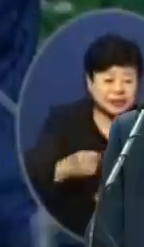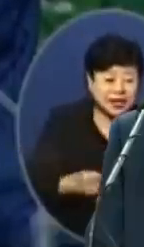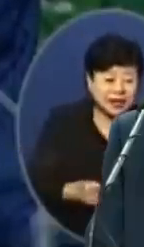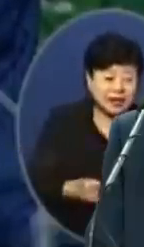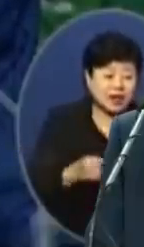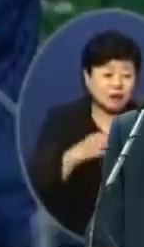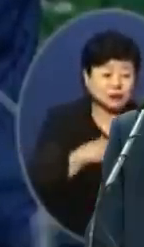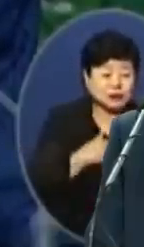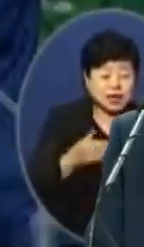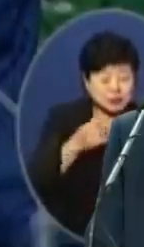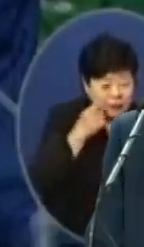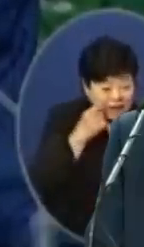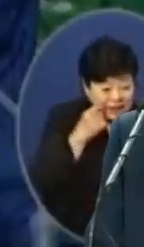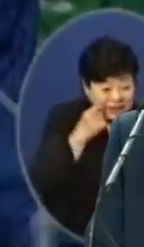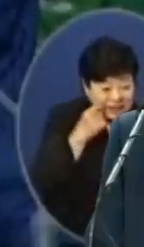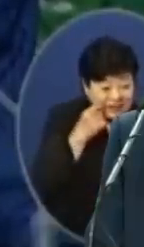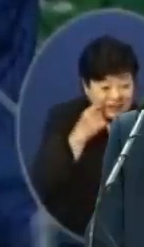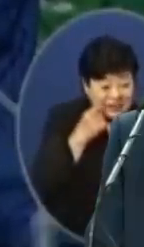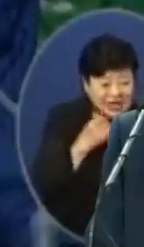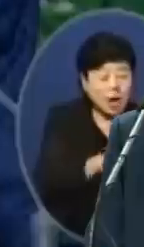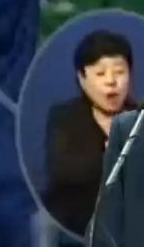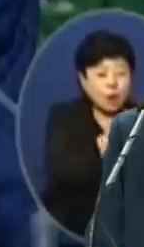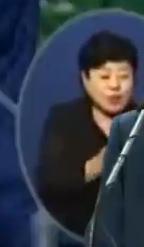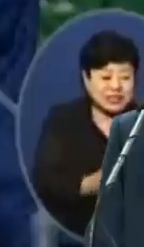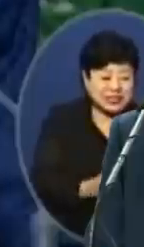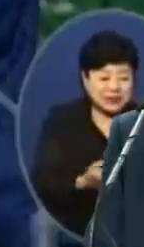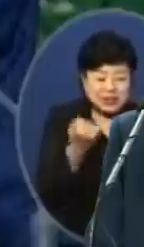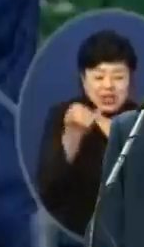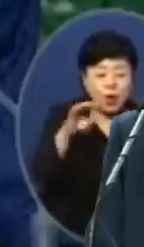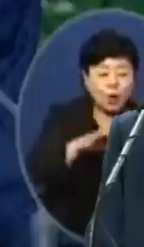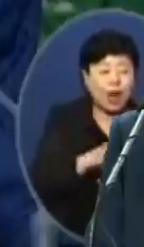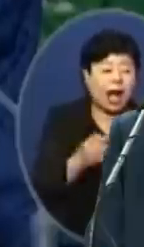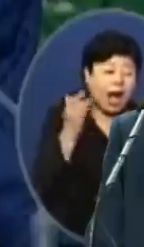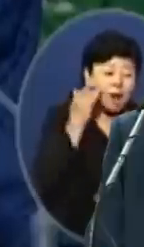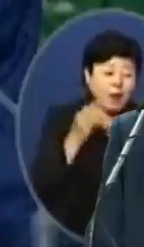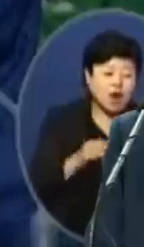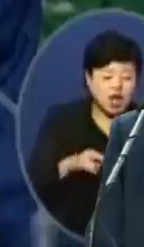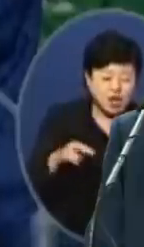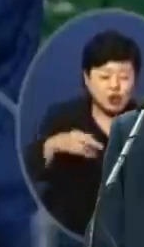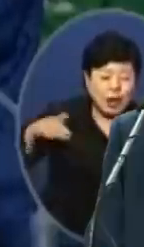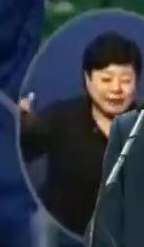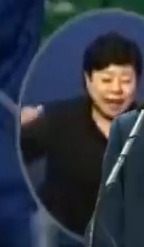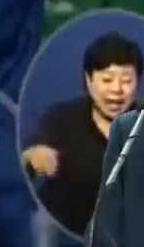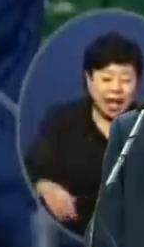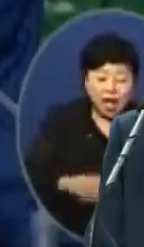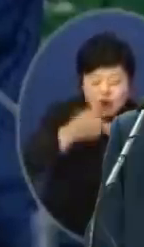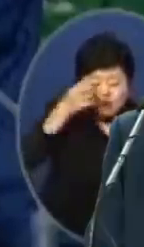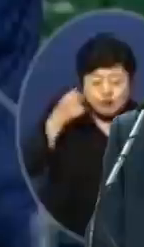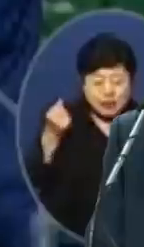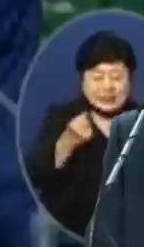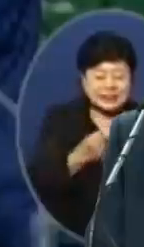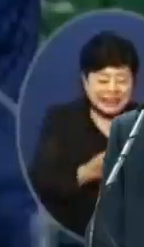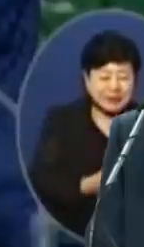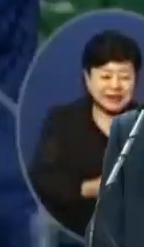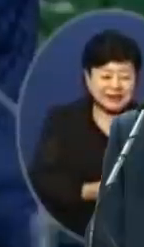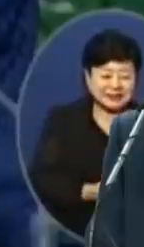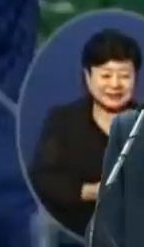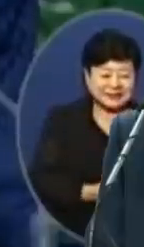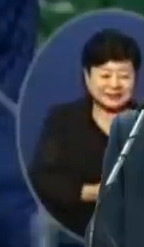겁이 나서 못 가고 있는데 권사님이 좋은 꿈을 꾸어주셔서 감사합니다. 그럼 내